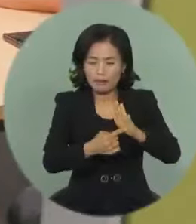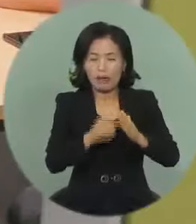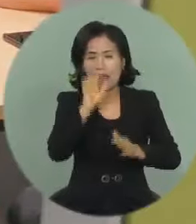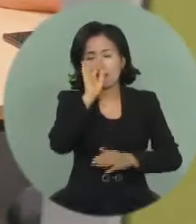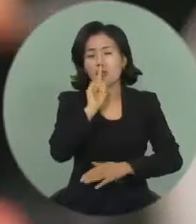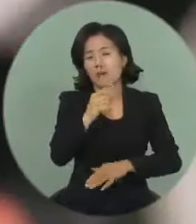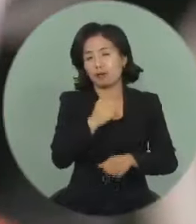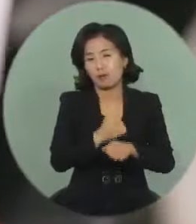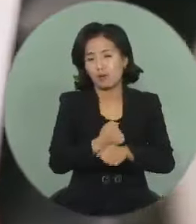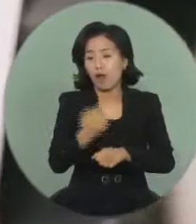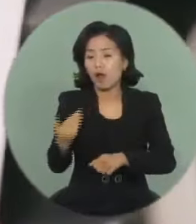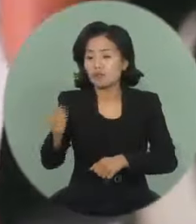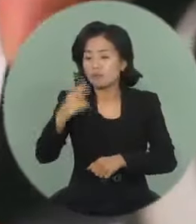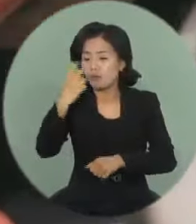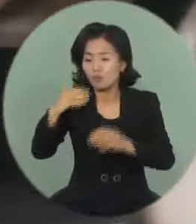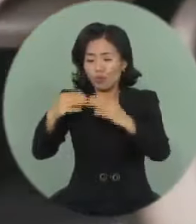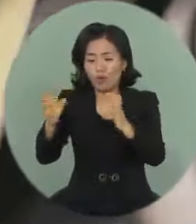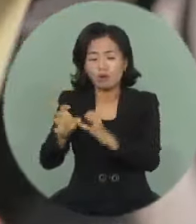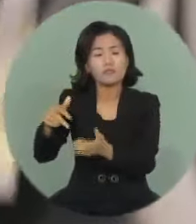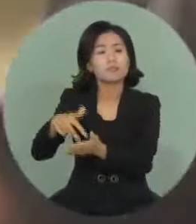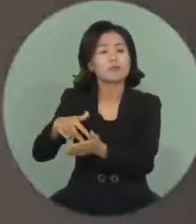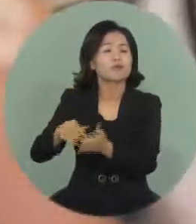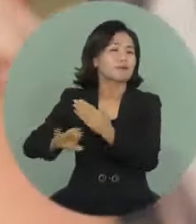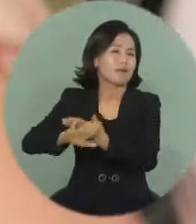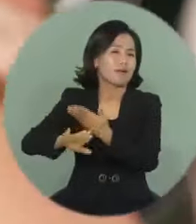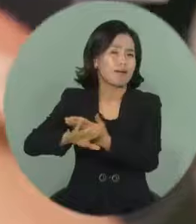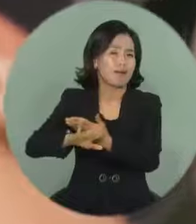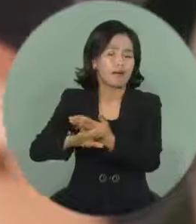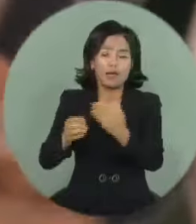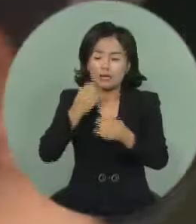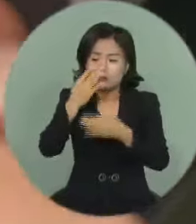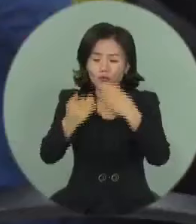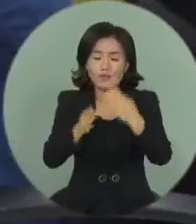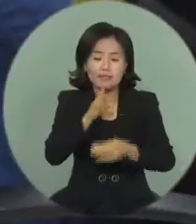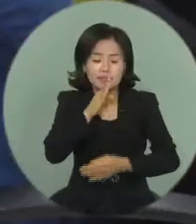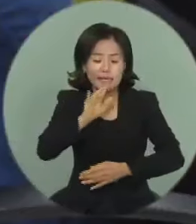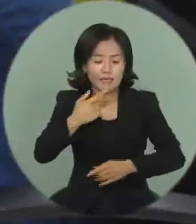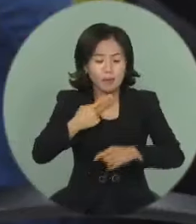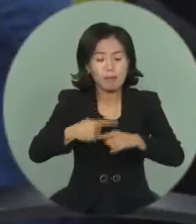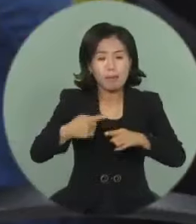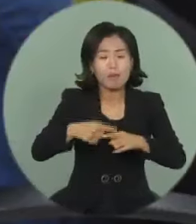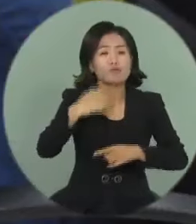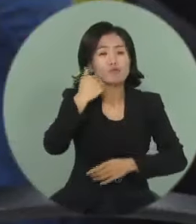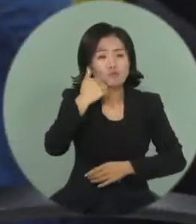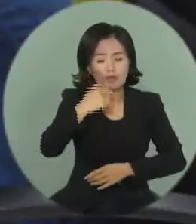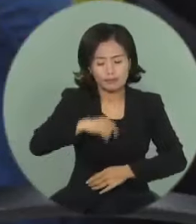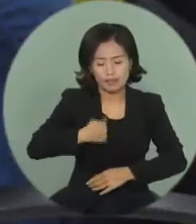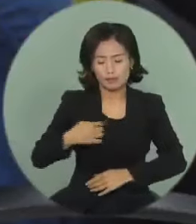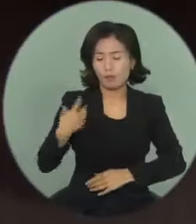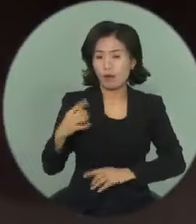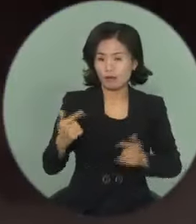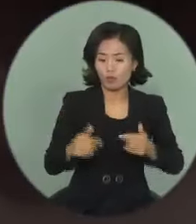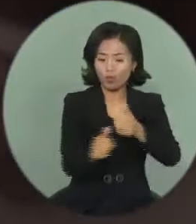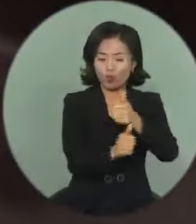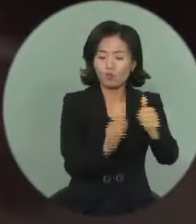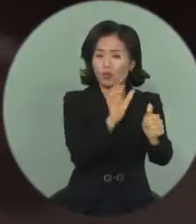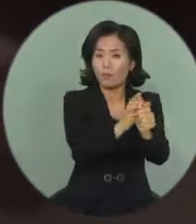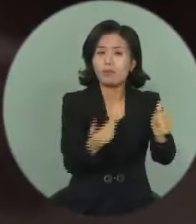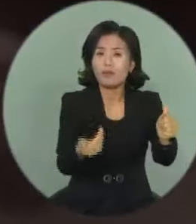실무을 담당한 조사관들 할 말은 있습니다 진술이 사실인지 아닌지 판단하는 주체는 자신들이 아닌 위원들의